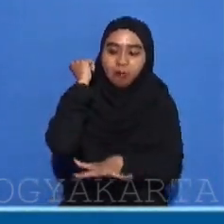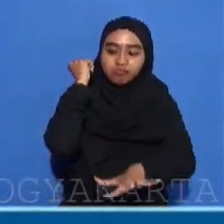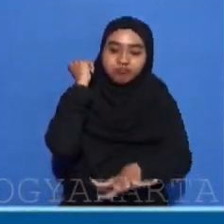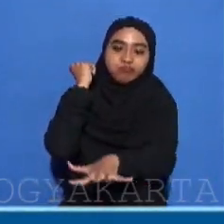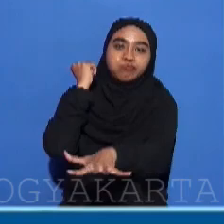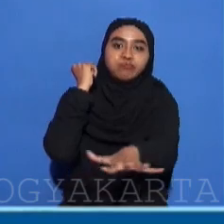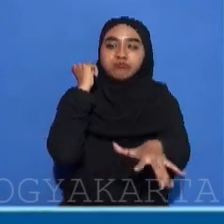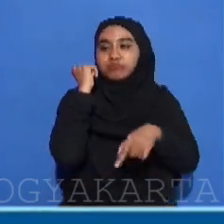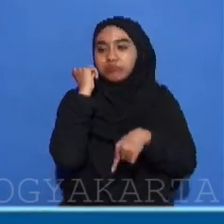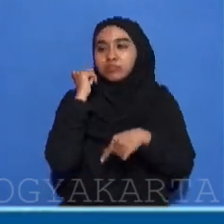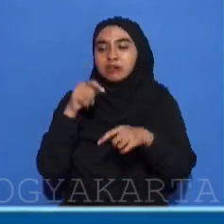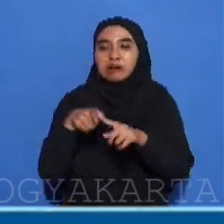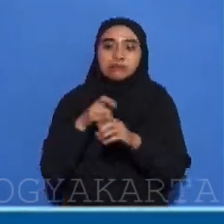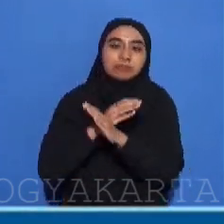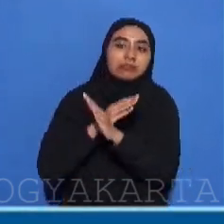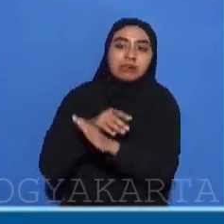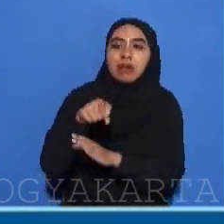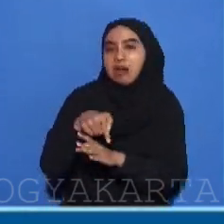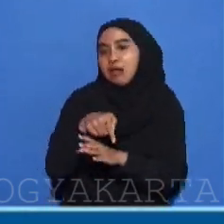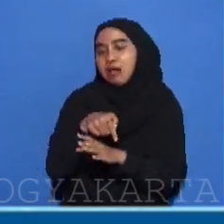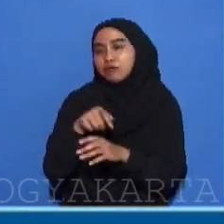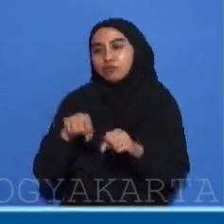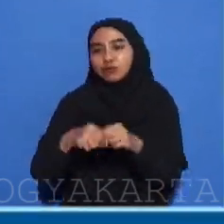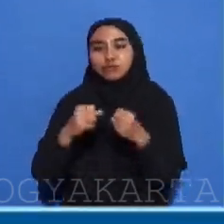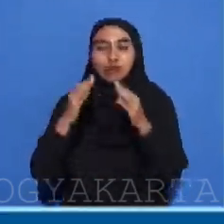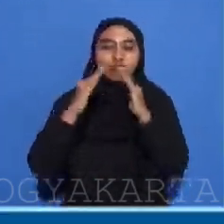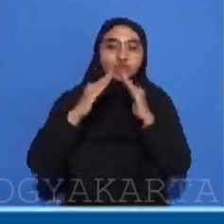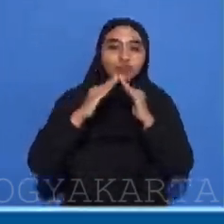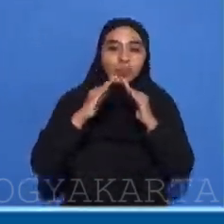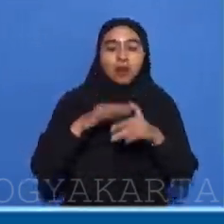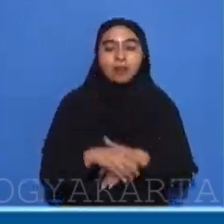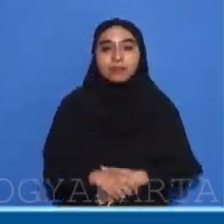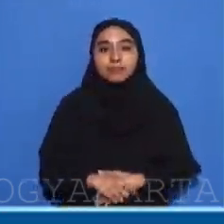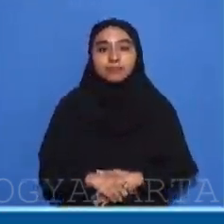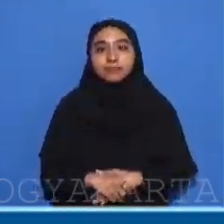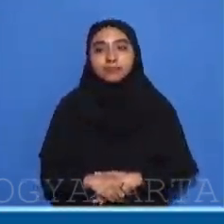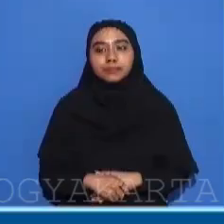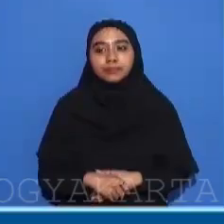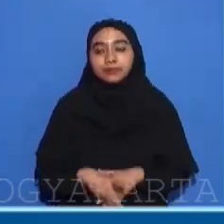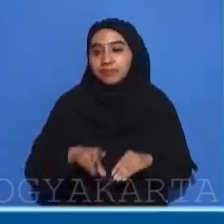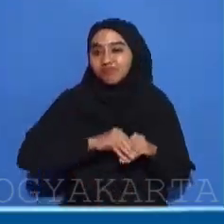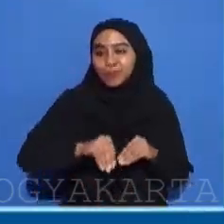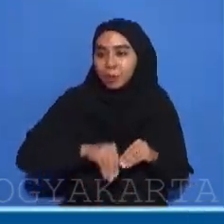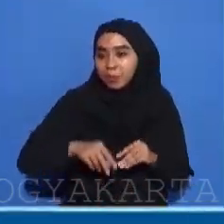pondasi bangunan Griyo kamongko menawi di pun tinggal ikan dinastiti tanaman flamboyan